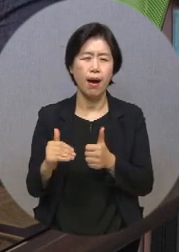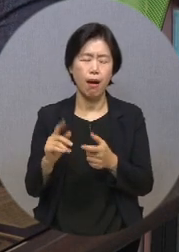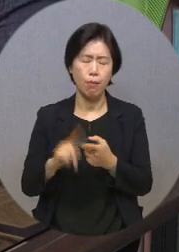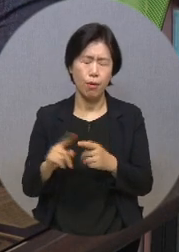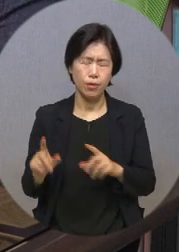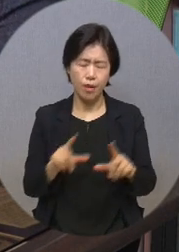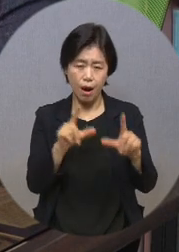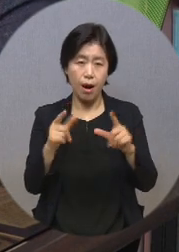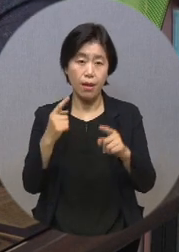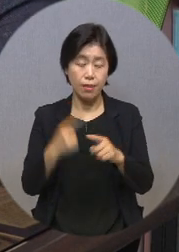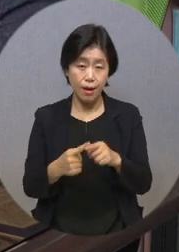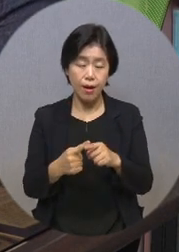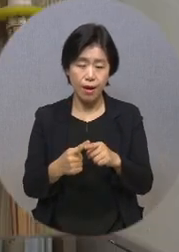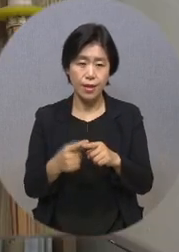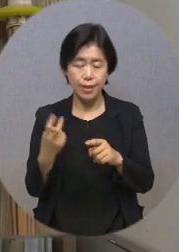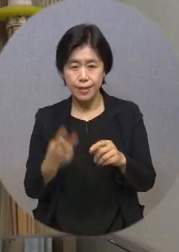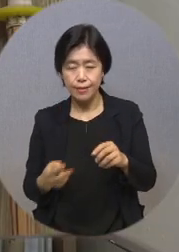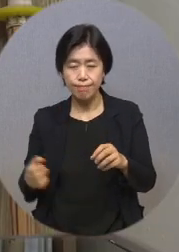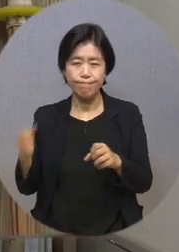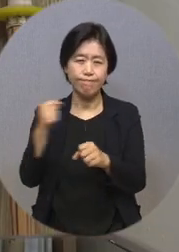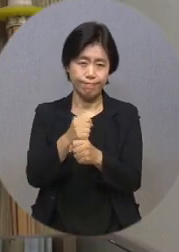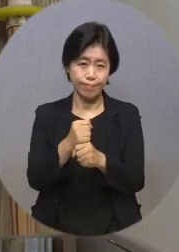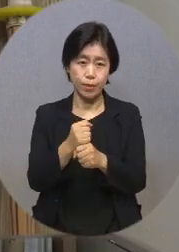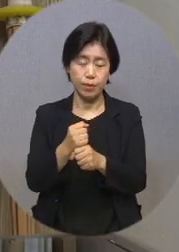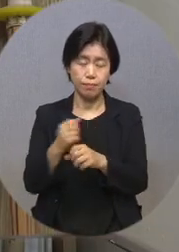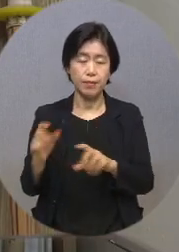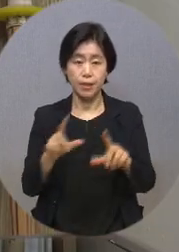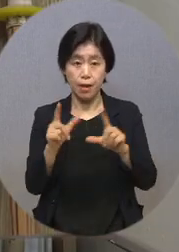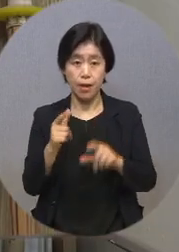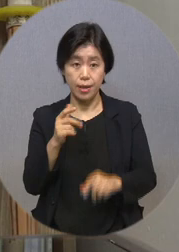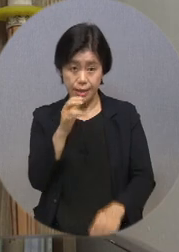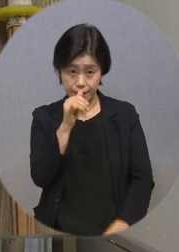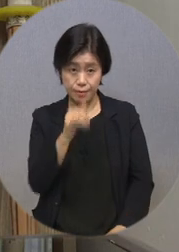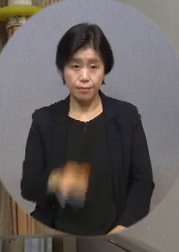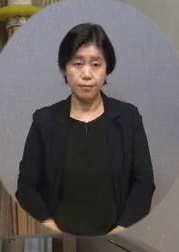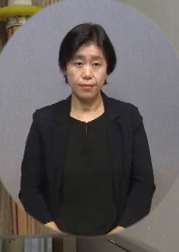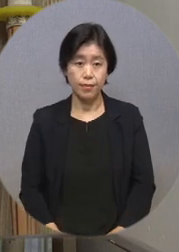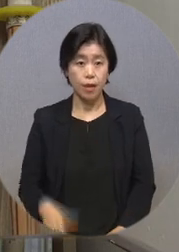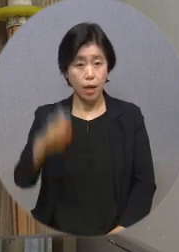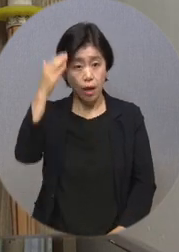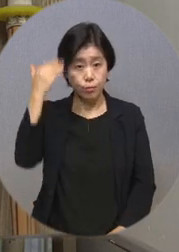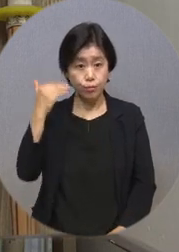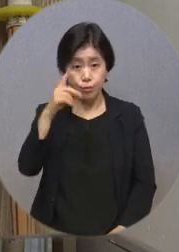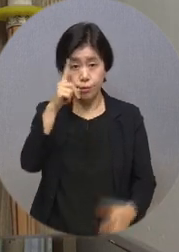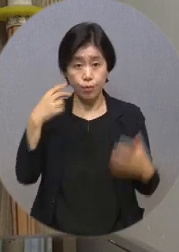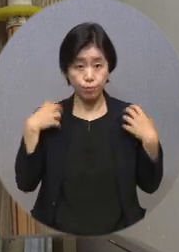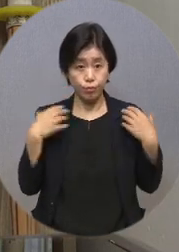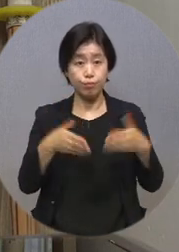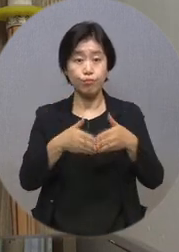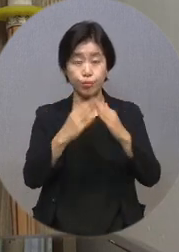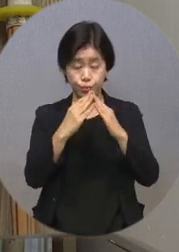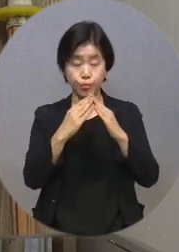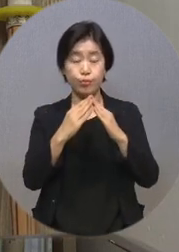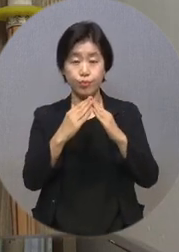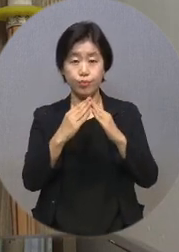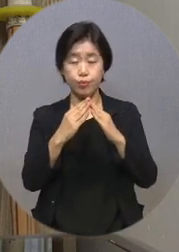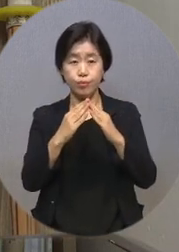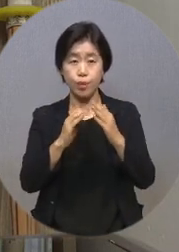함께 또 전국 최초로 대한민국 정보 수립 이후 처음이라고 합니다. 공무원이 지방